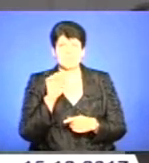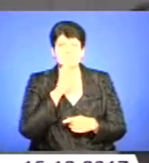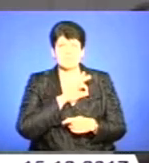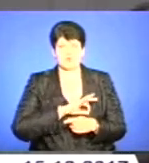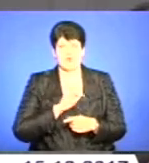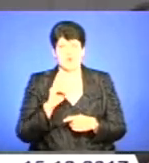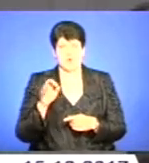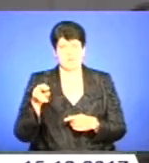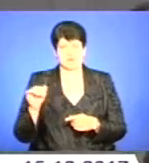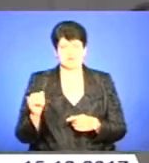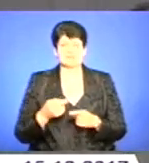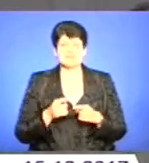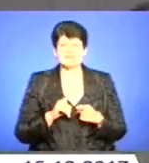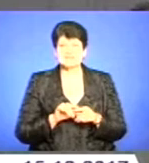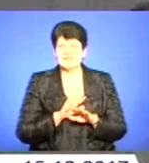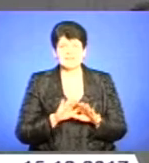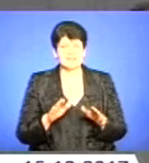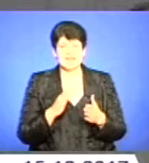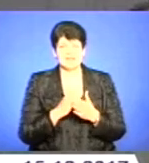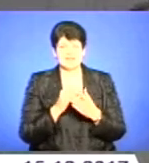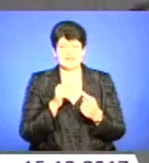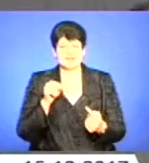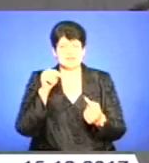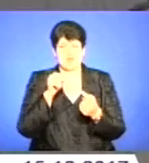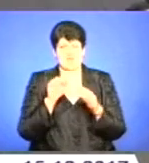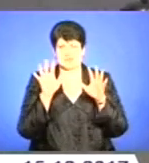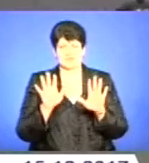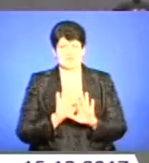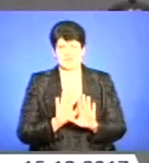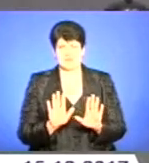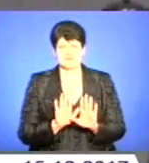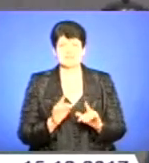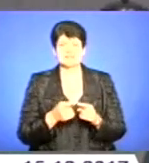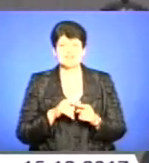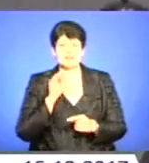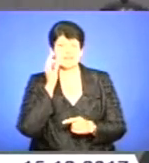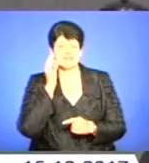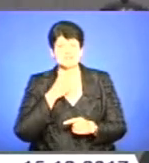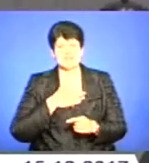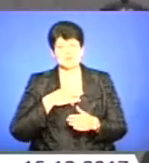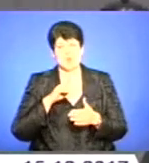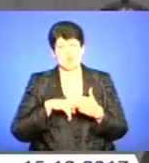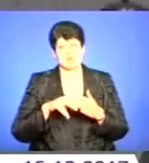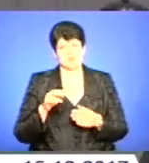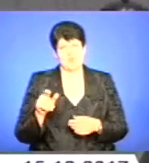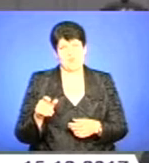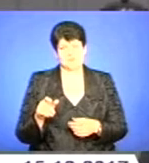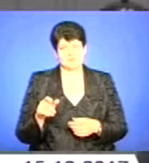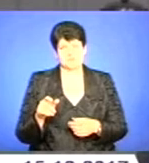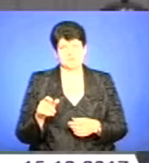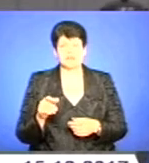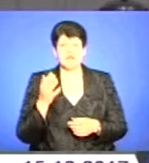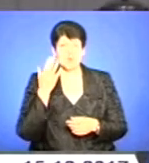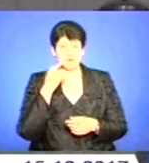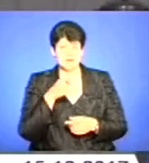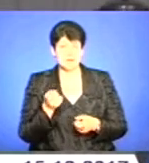кооператив. Це не є нестиковка законодавства. Це є хитрість нашої податкової. В тому, що коли